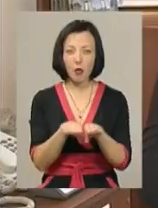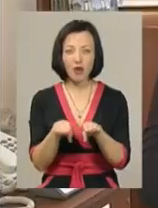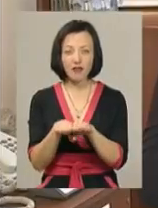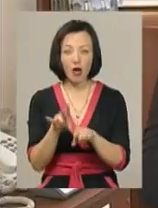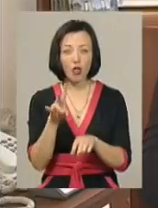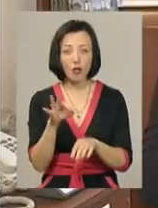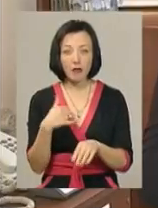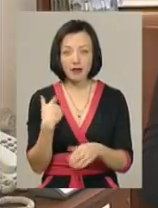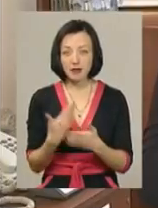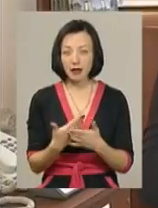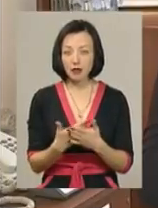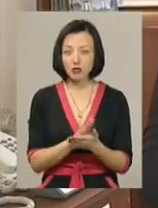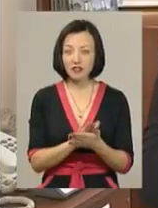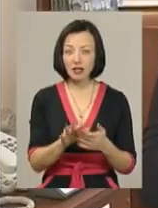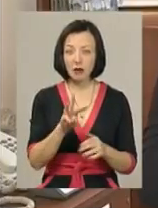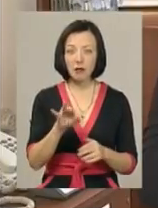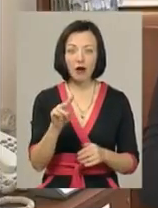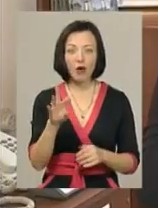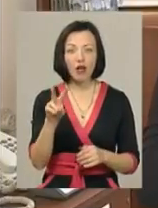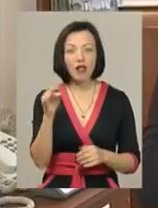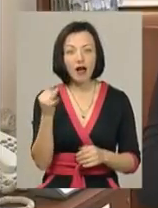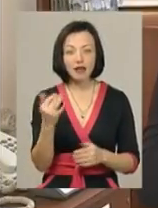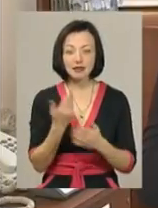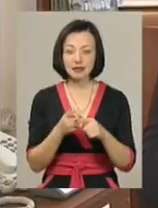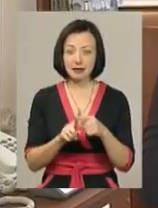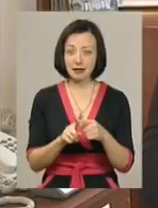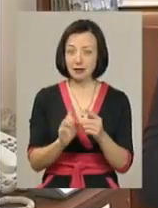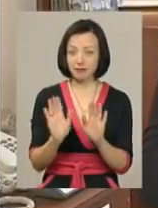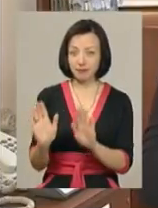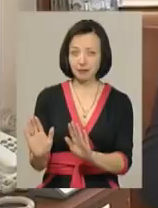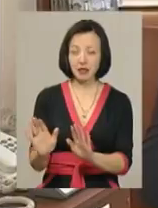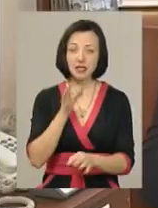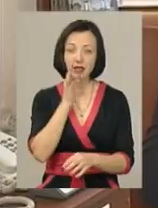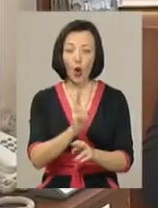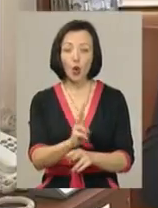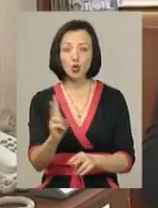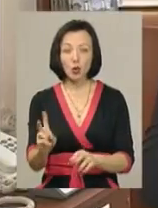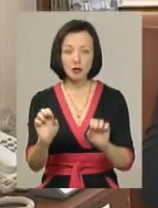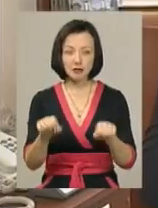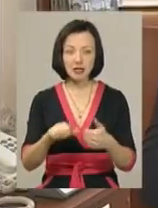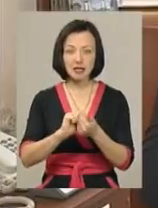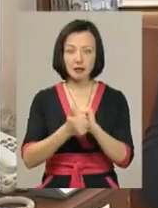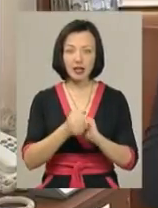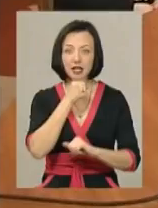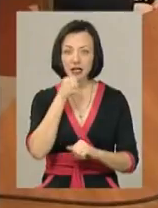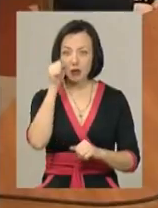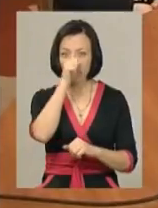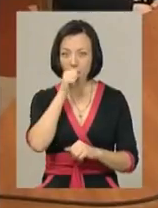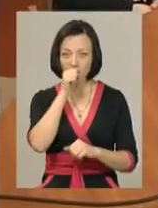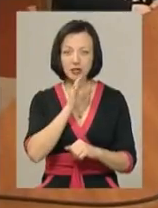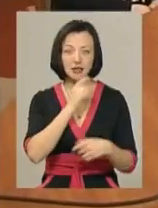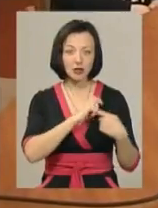Але мені здається всетаки що Святий Миколай - це Святий Миколай на сьогоднішній день сказати хто би зміг замінити Діда Мороза І